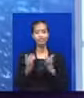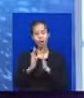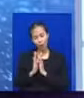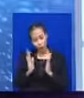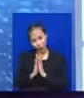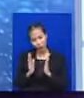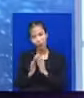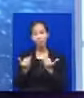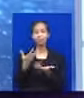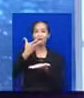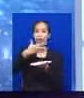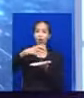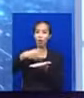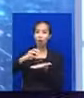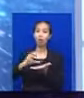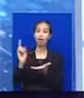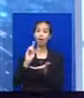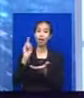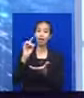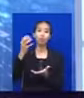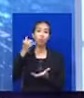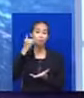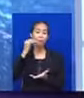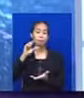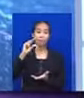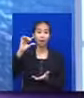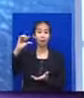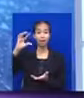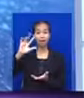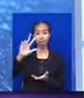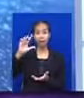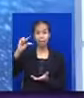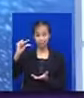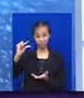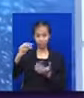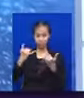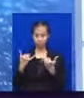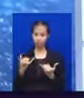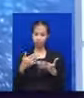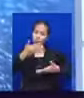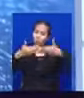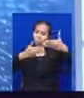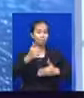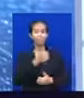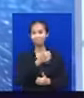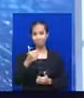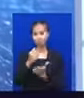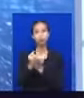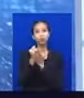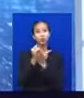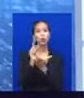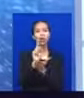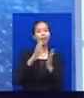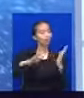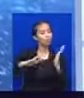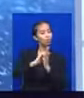บคุณคุณณัฐานะคะรายงานผ่านระบบ 3G มาจากกรมการขนส่งทางบกค่ะก็เป็นกิจกรรมดีๆนะคะที่จะช่วยลดอุบัติ